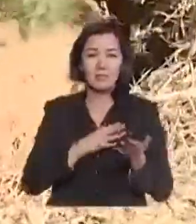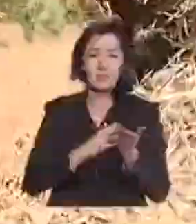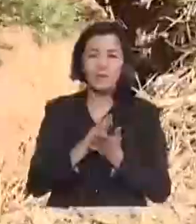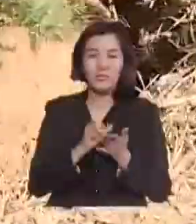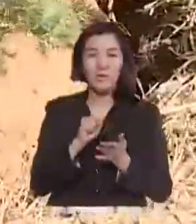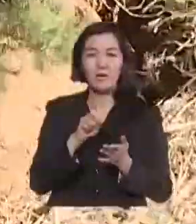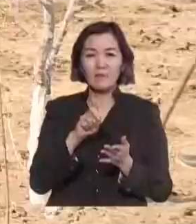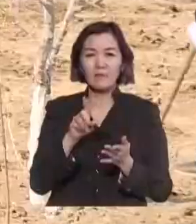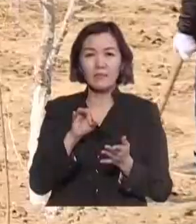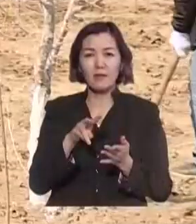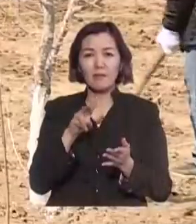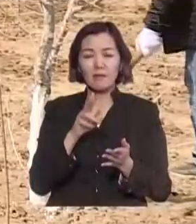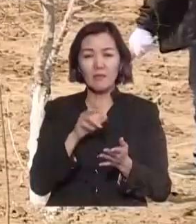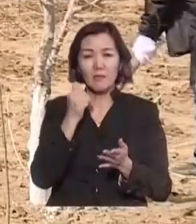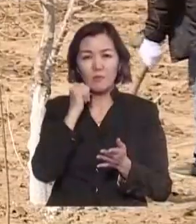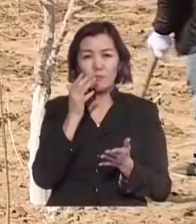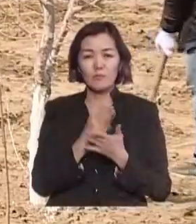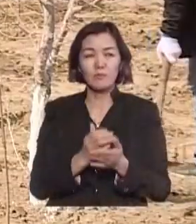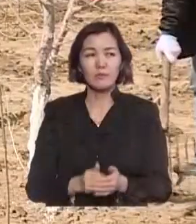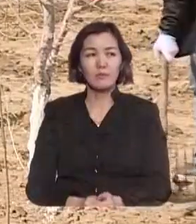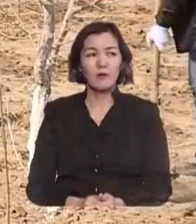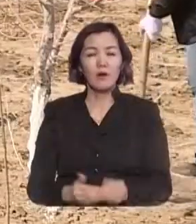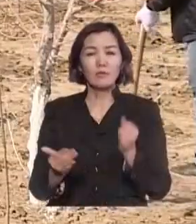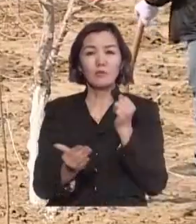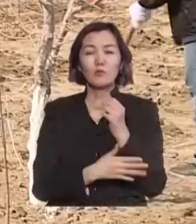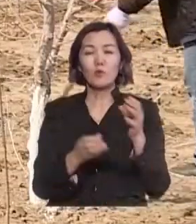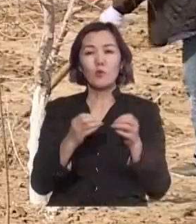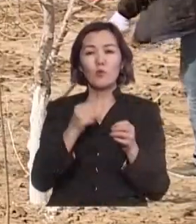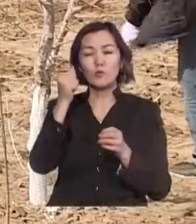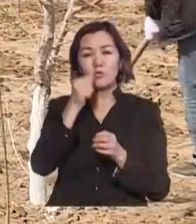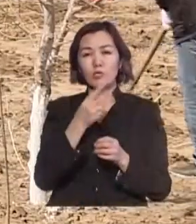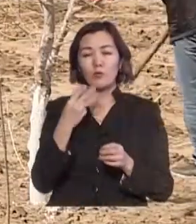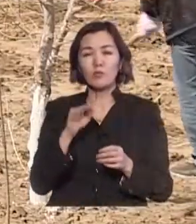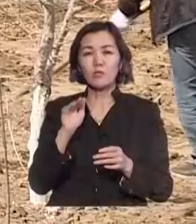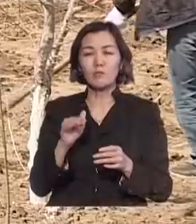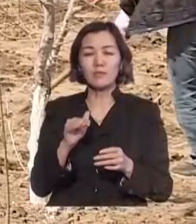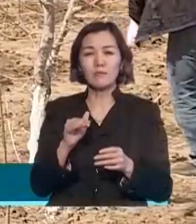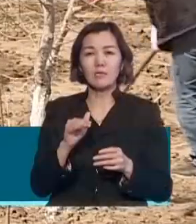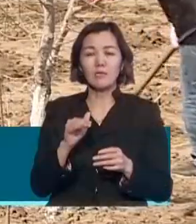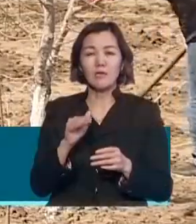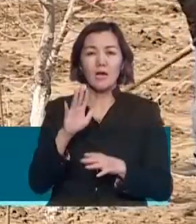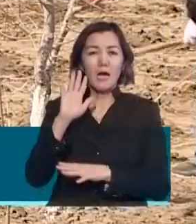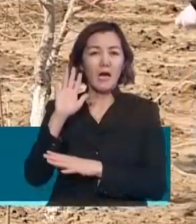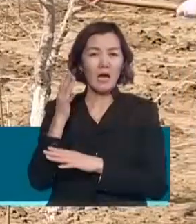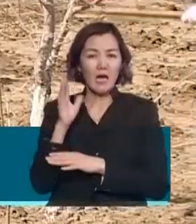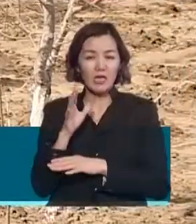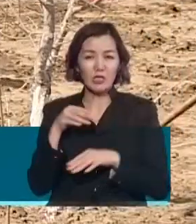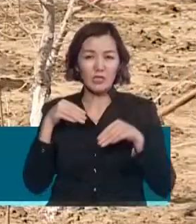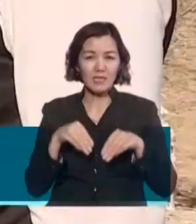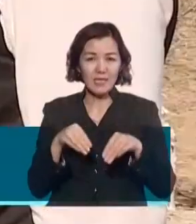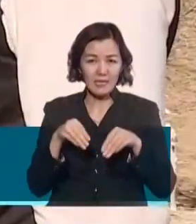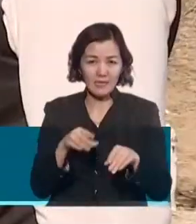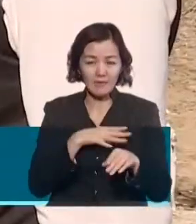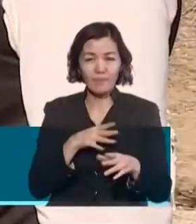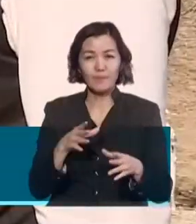Абзал Ералиев те бар. Соңғы 10 шақты жылдың көлемінде 35 мың түп ағаш егіп, оны